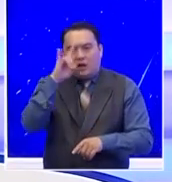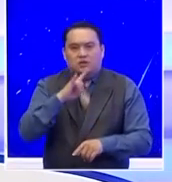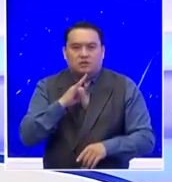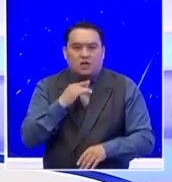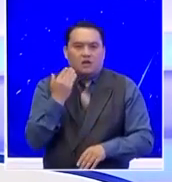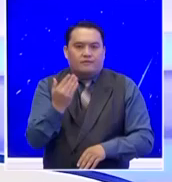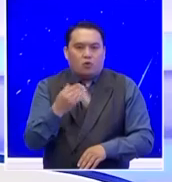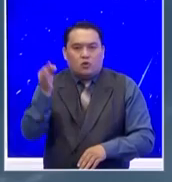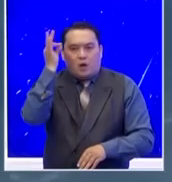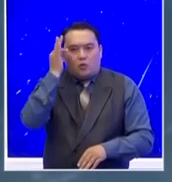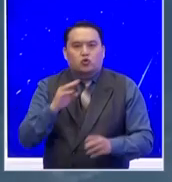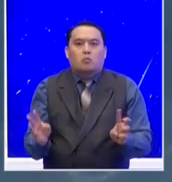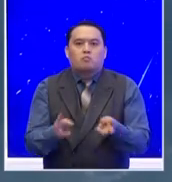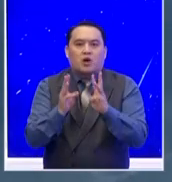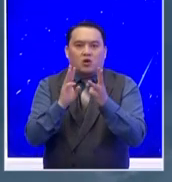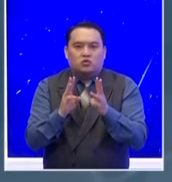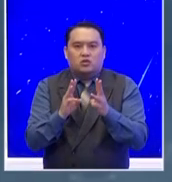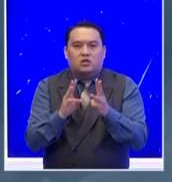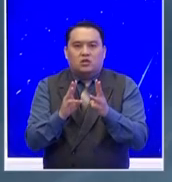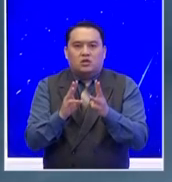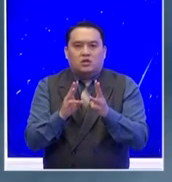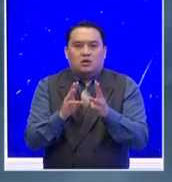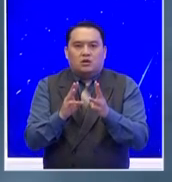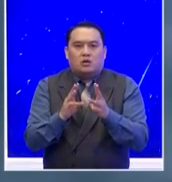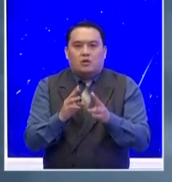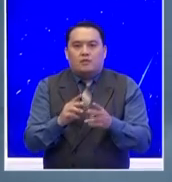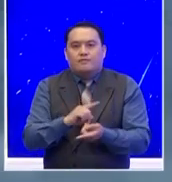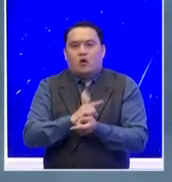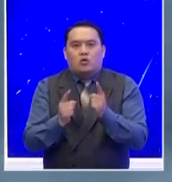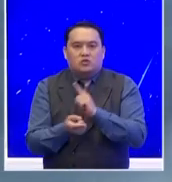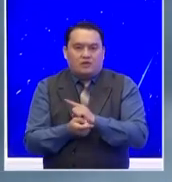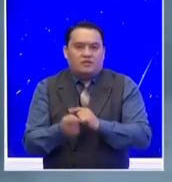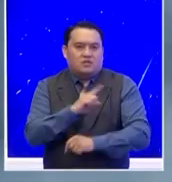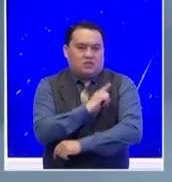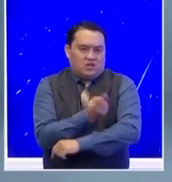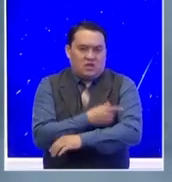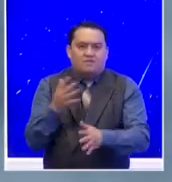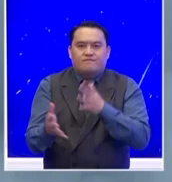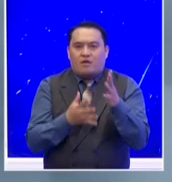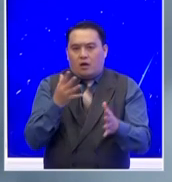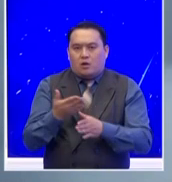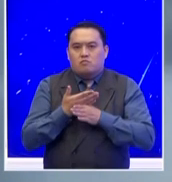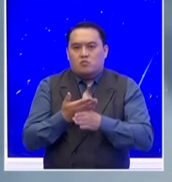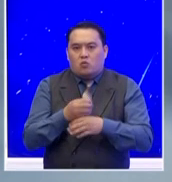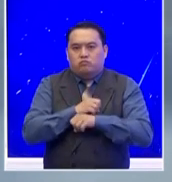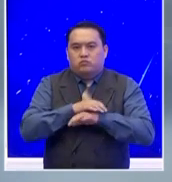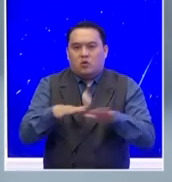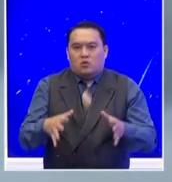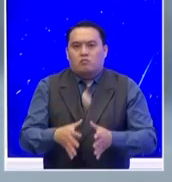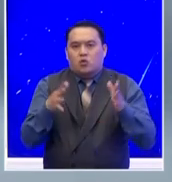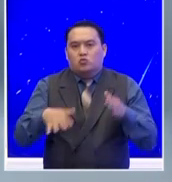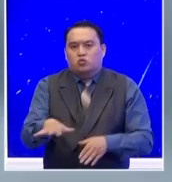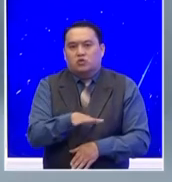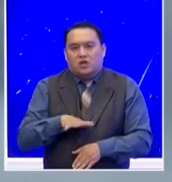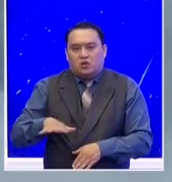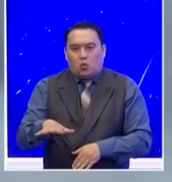Today. Напомним, что пожар в лесу из низового перешел в верховой. Сильный ветер помог огню распространиться на большую